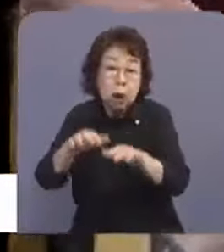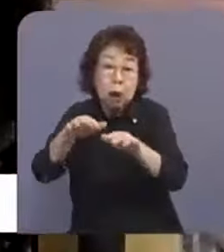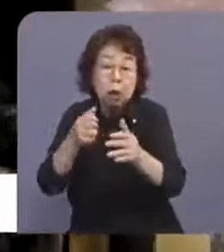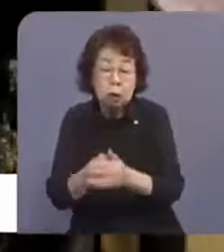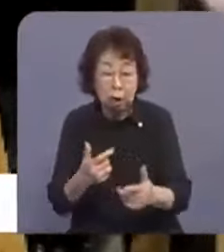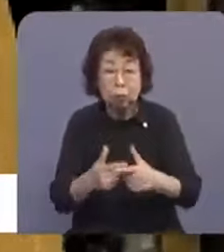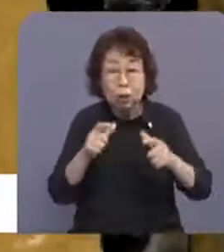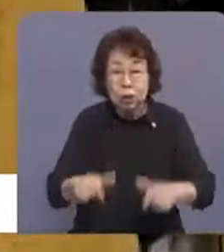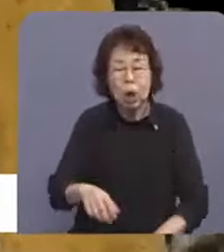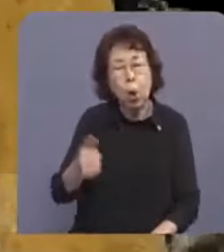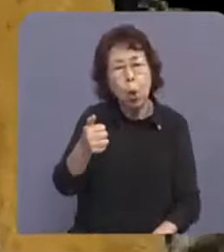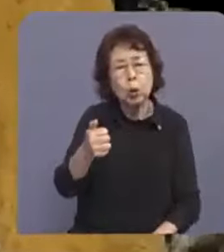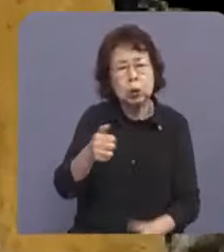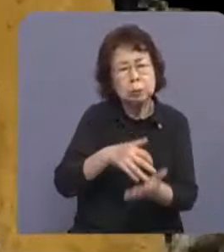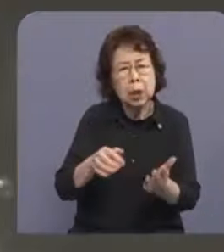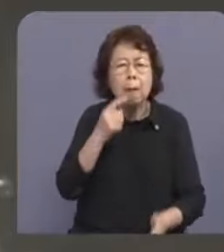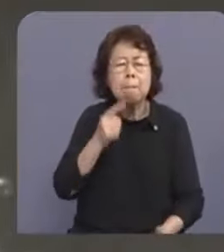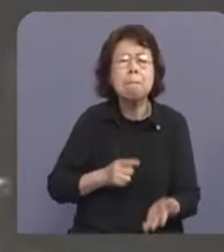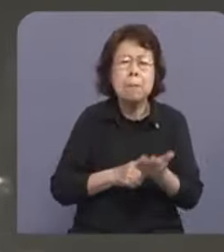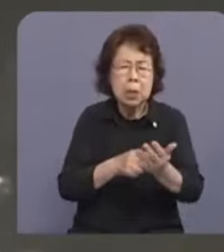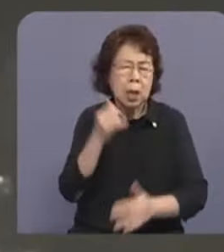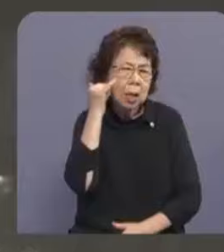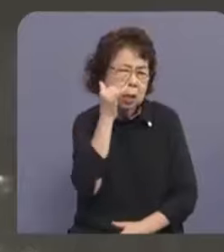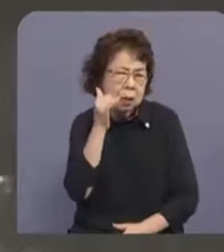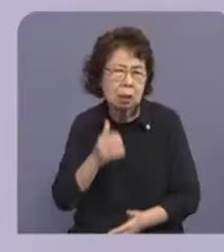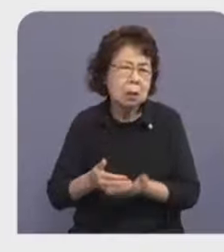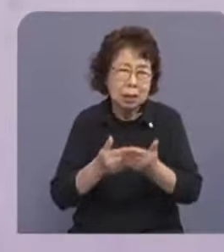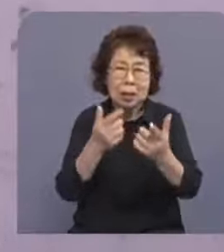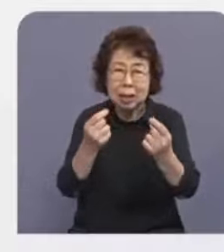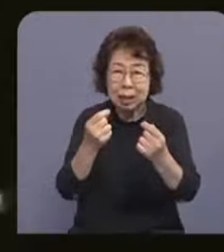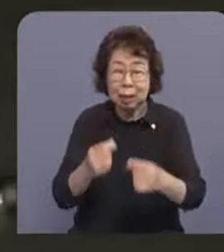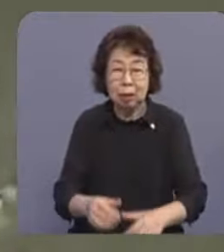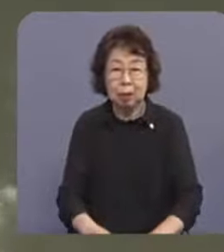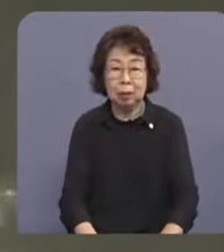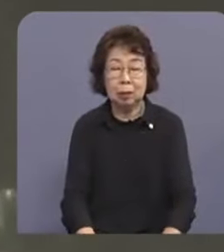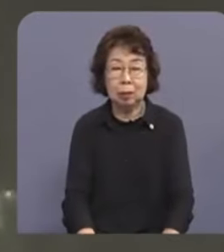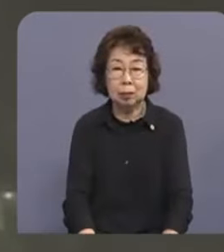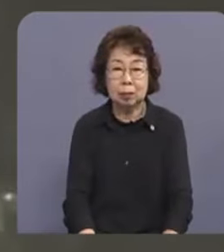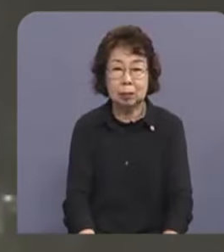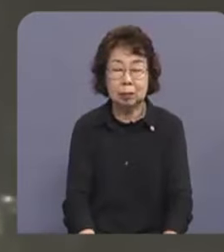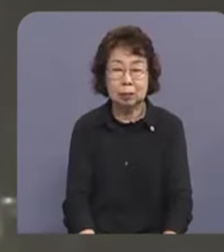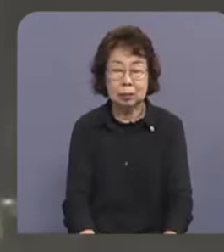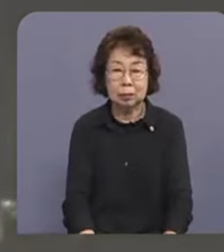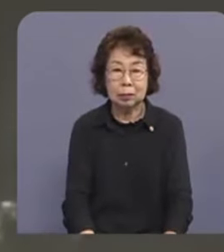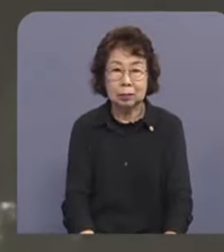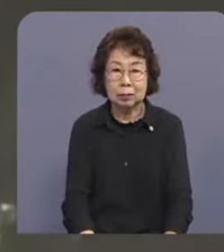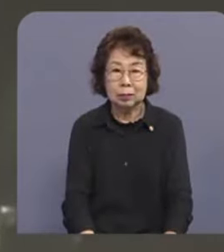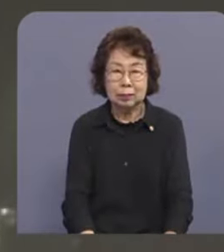부산에서는 50여 건의 피해 신고가 접수됐습니다. KBS 뉴스 김영록입니다.